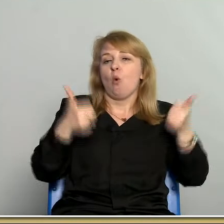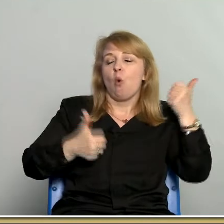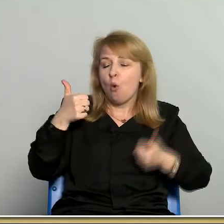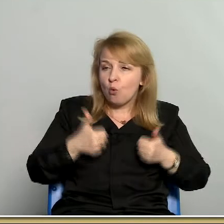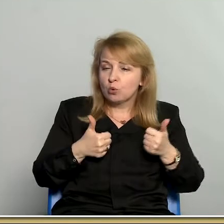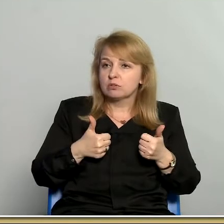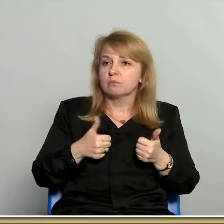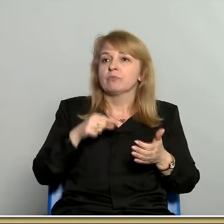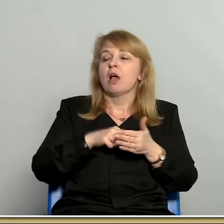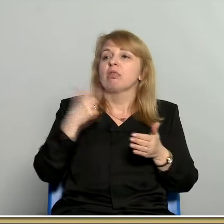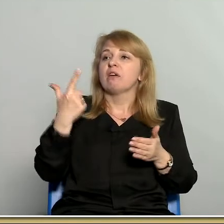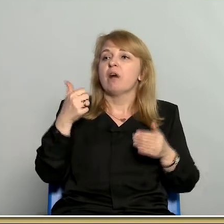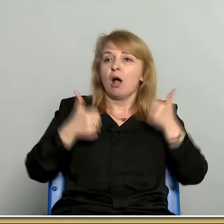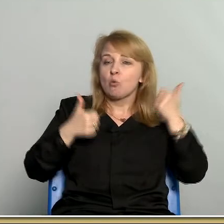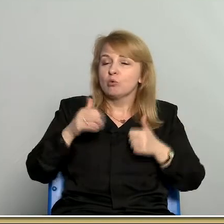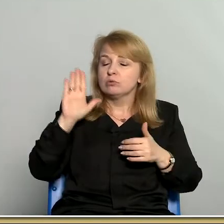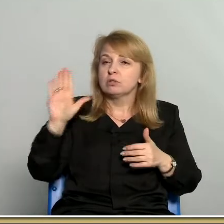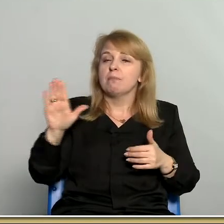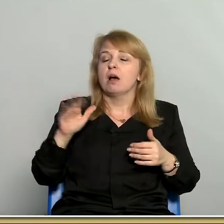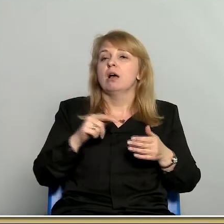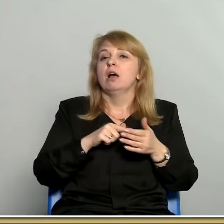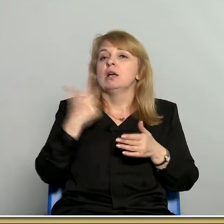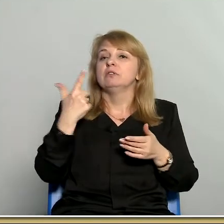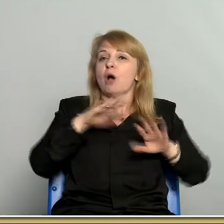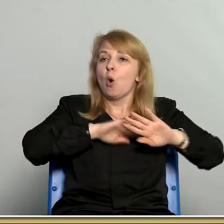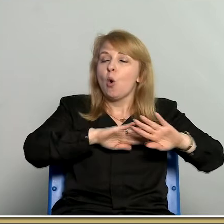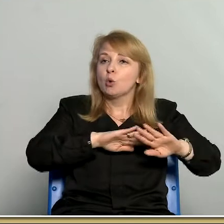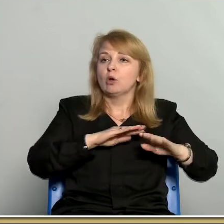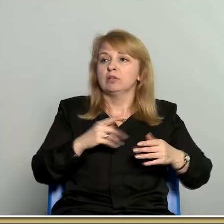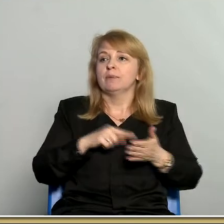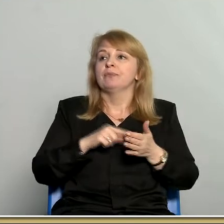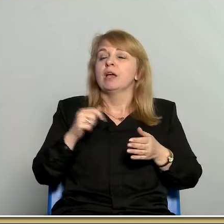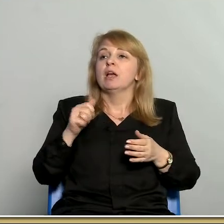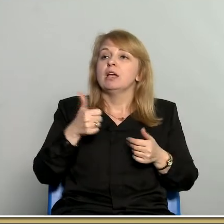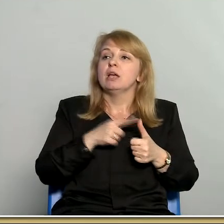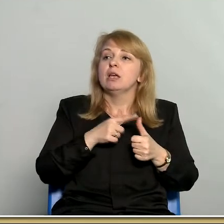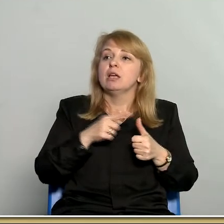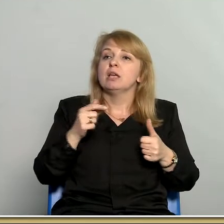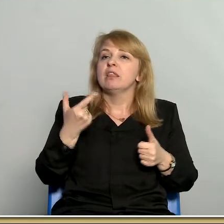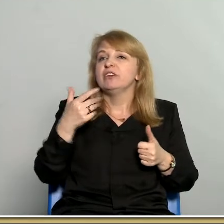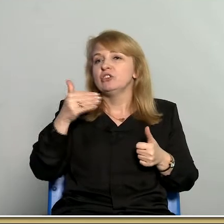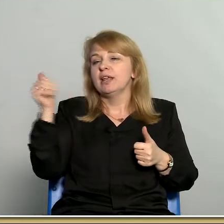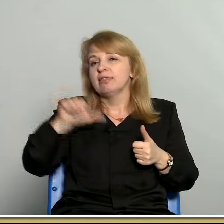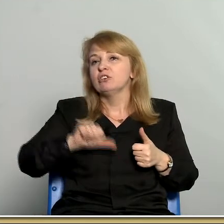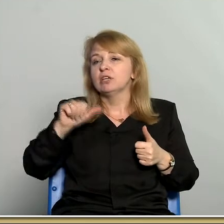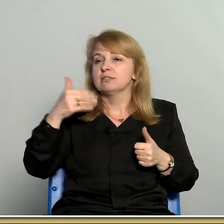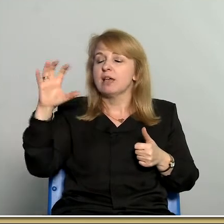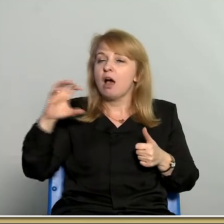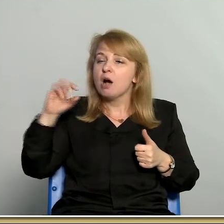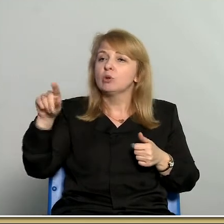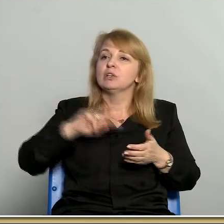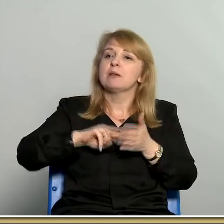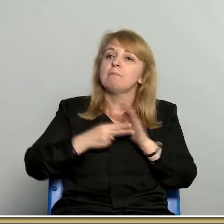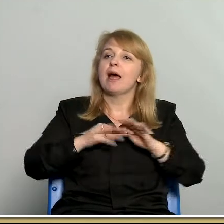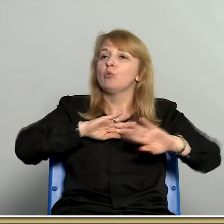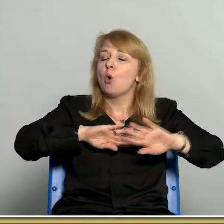I dwa konkursu w zakresie ochrony bioróżnorodności. Pierwszy niewielki 200 tys. euro. Opracowanie planów